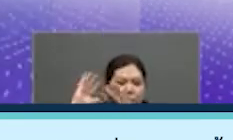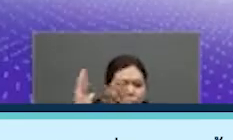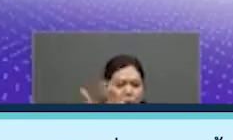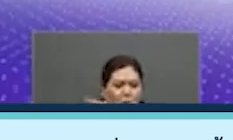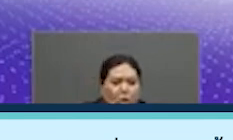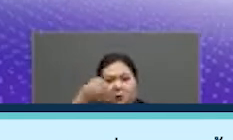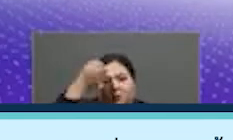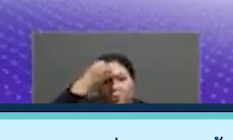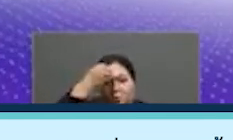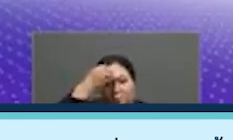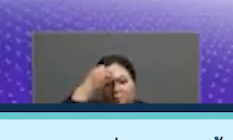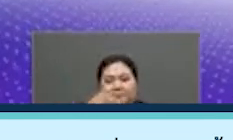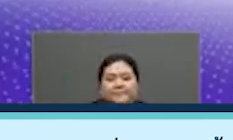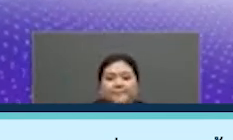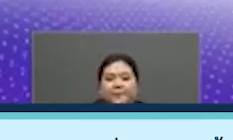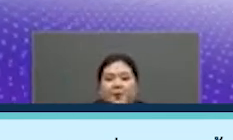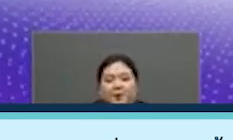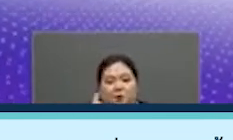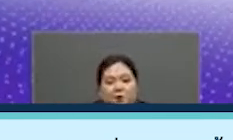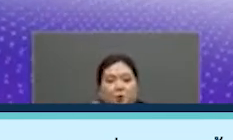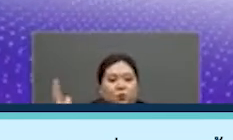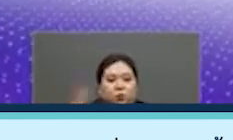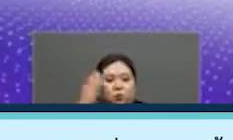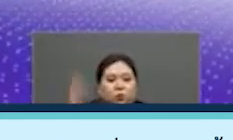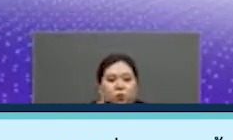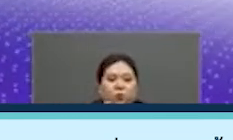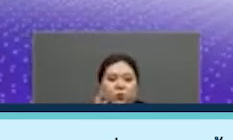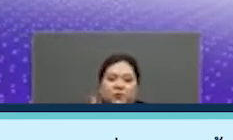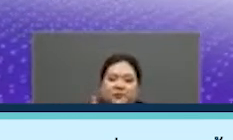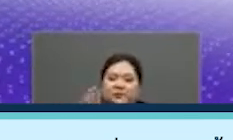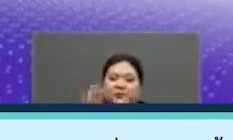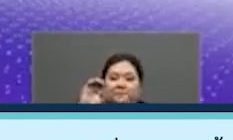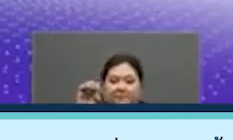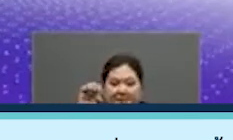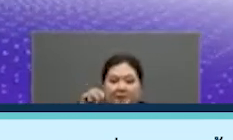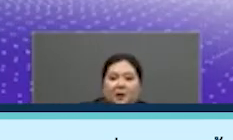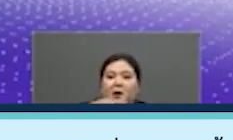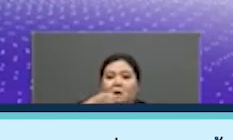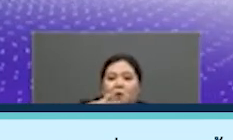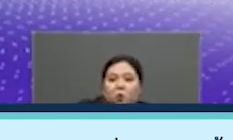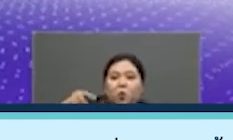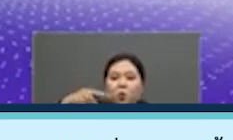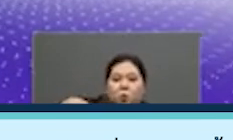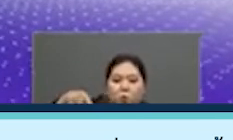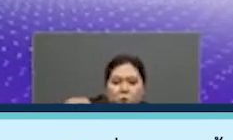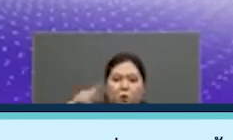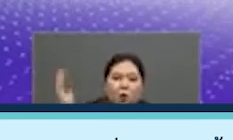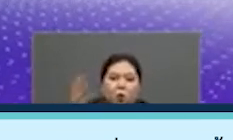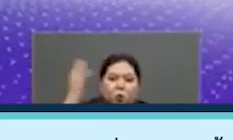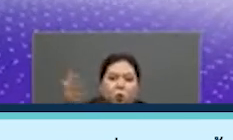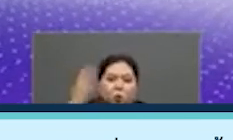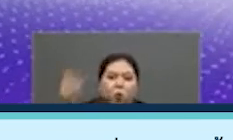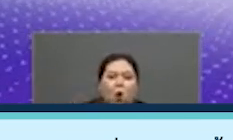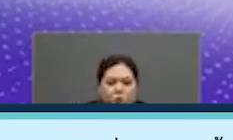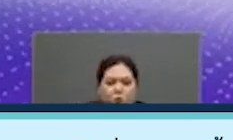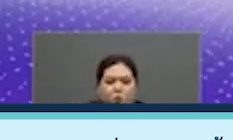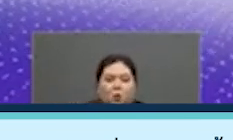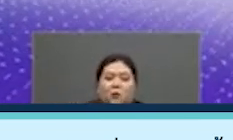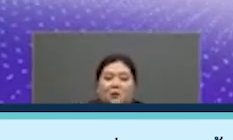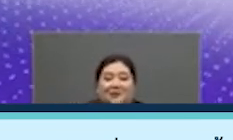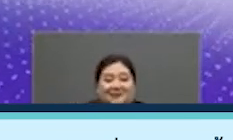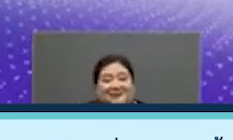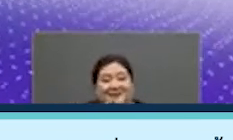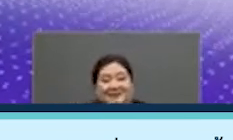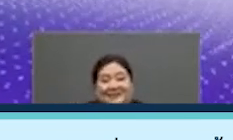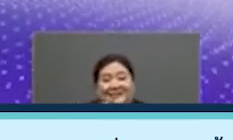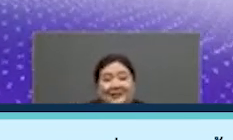ตะวันออกเฉียงเหนือภาคกลางภาคใต้และกรุงเทพมหานครเฝ้าระวังและติดตามสถฝนฟ้าคะนองและลมกระโชก